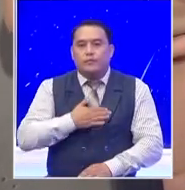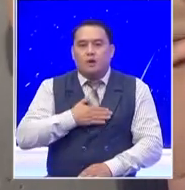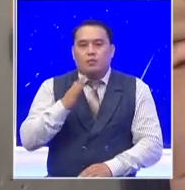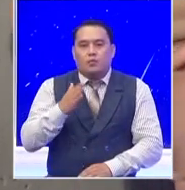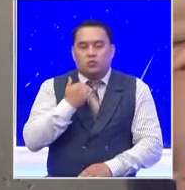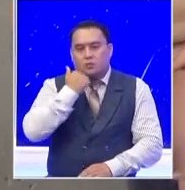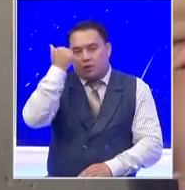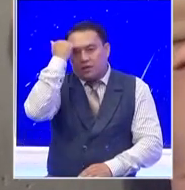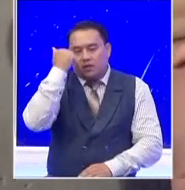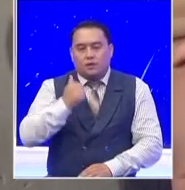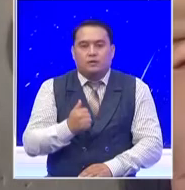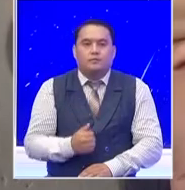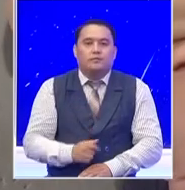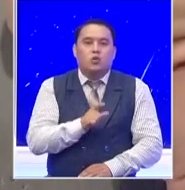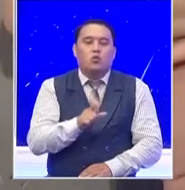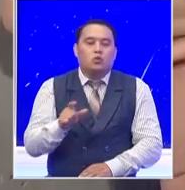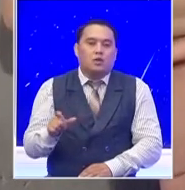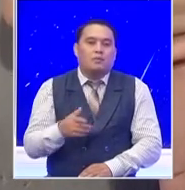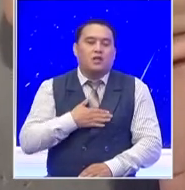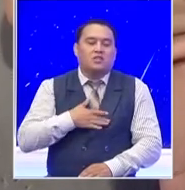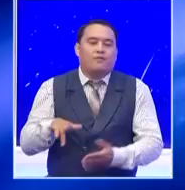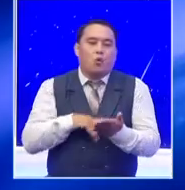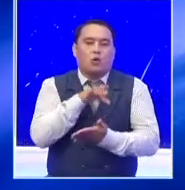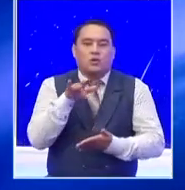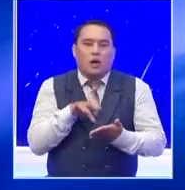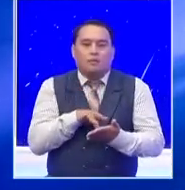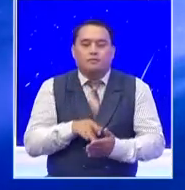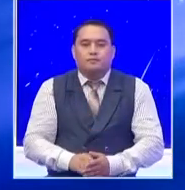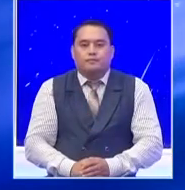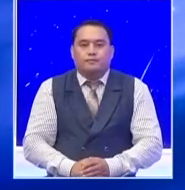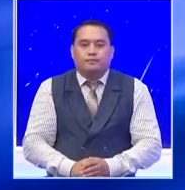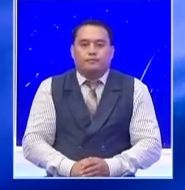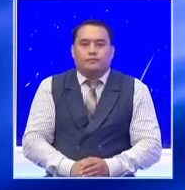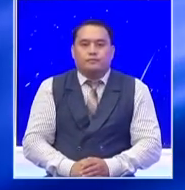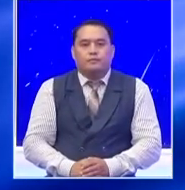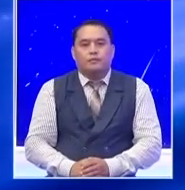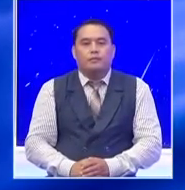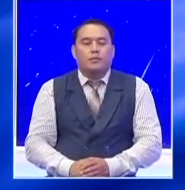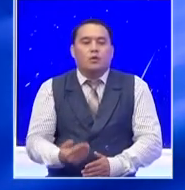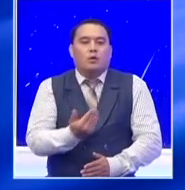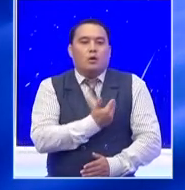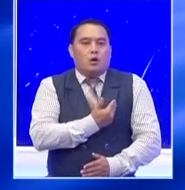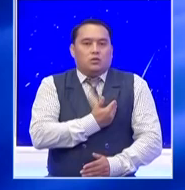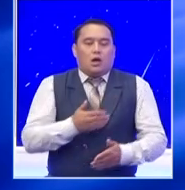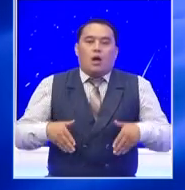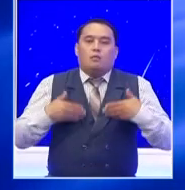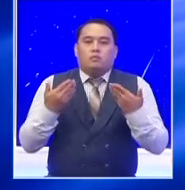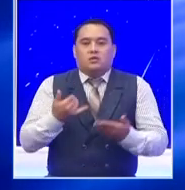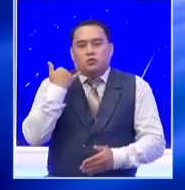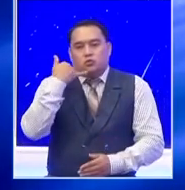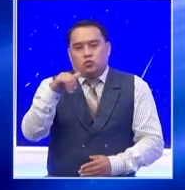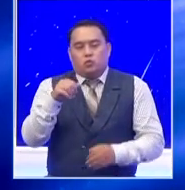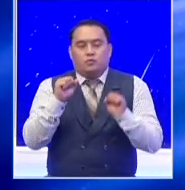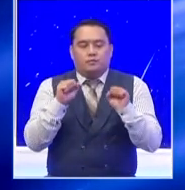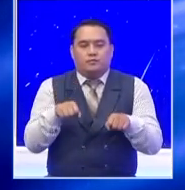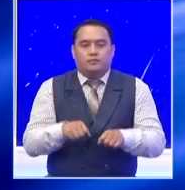очень благодарны неравнодушным жителям нашего города. Те, кто желает оказать материальную поддержку, могут обратиться по номеру, указанному